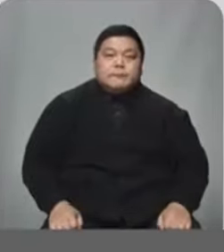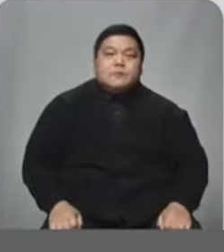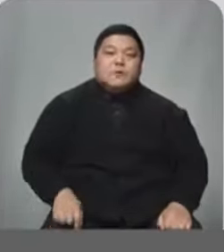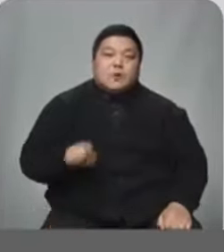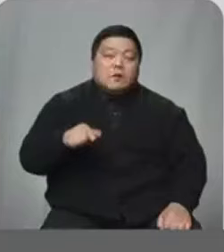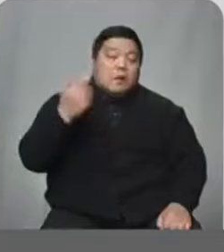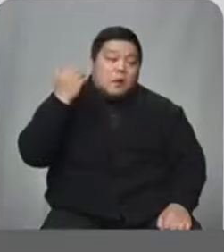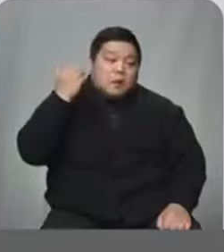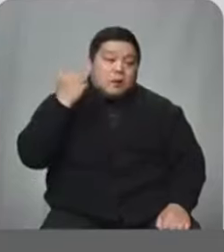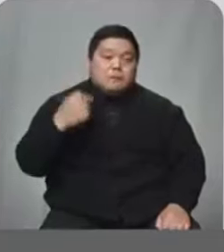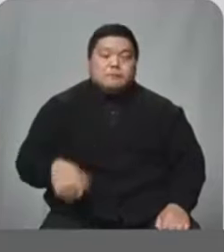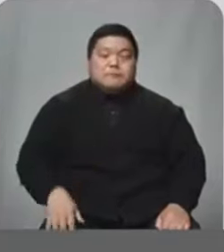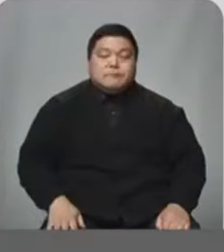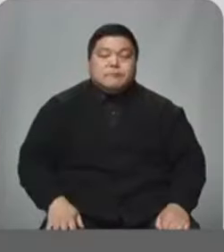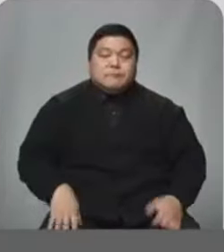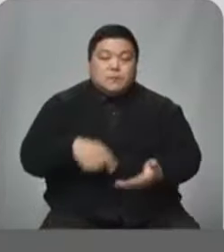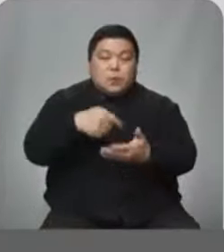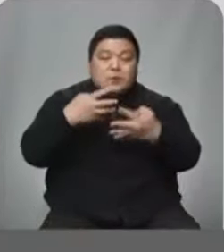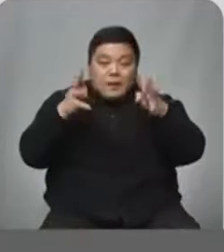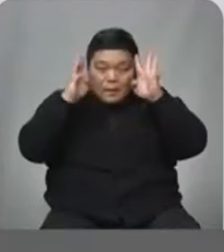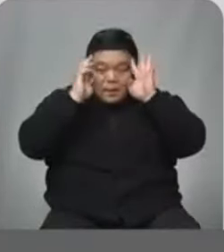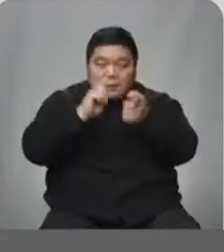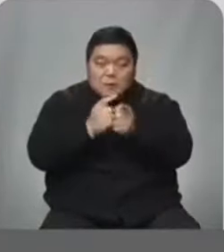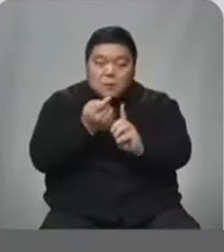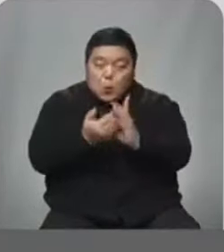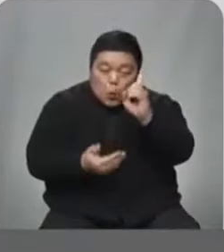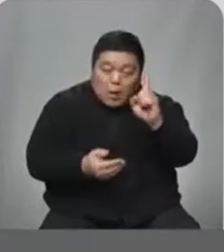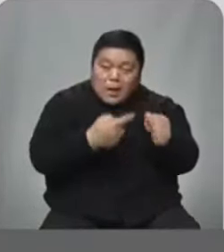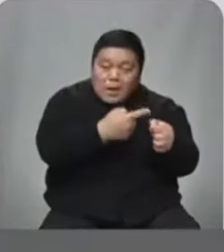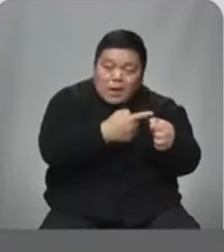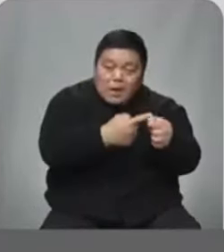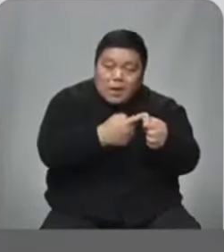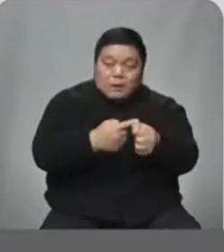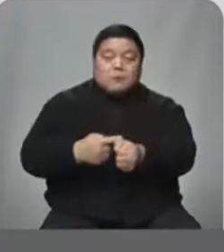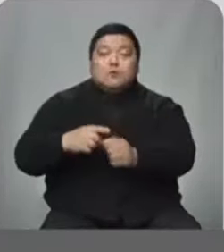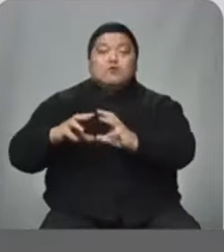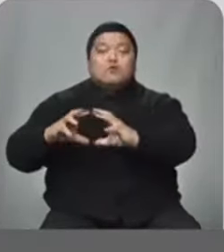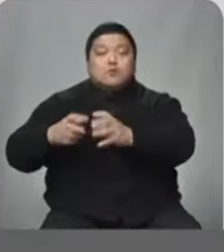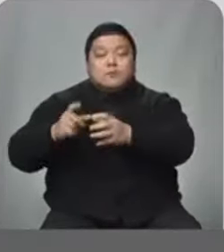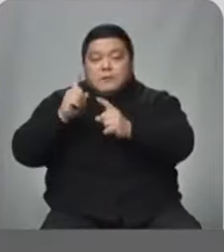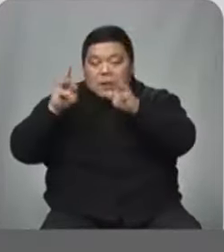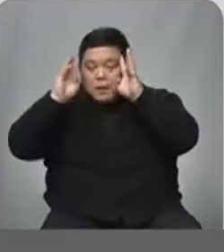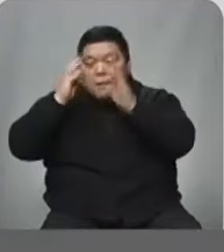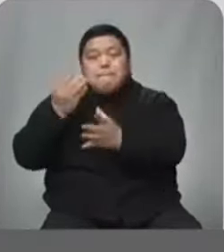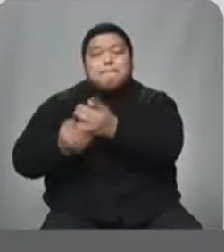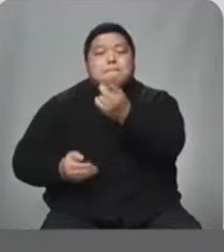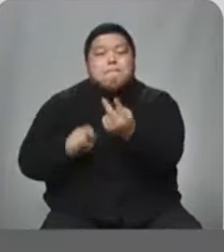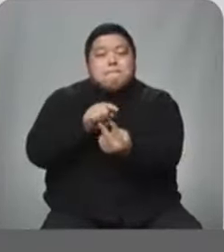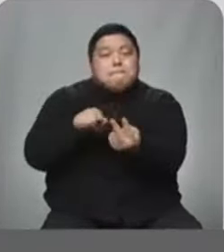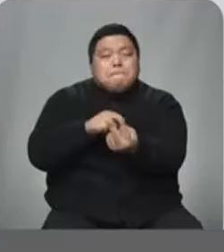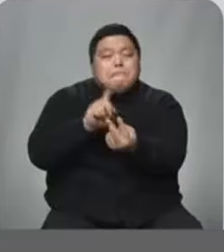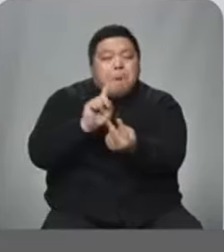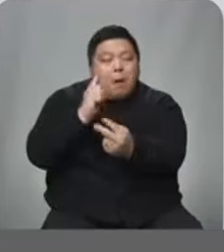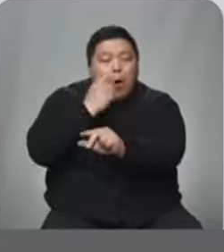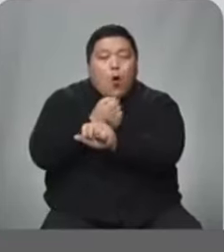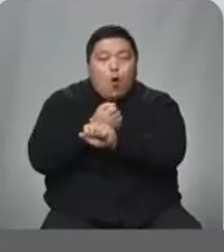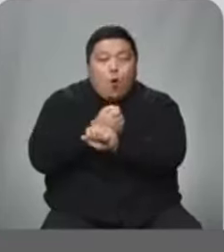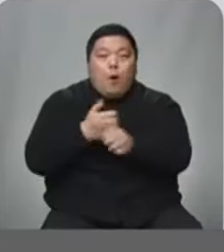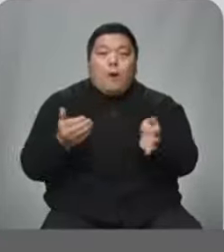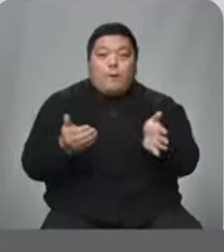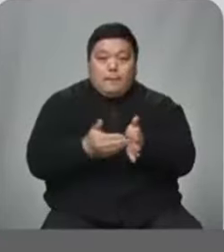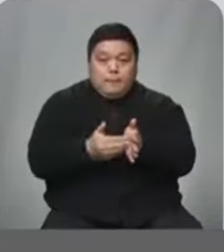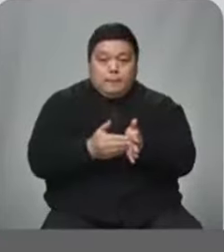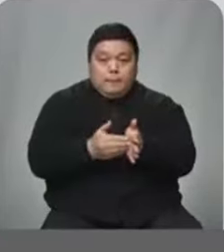춘천교대 대학교 관 통합과 거점 국립대학교 관 통합 등을 살펴보는 교원 양선 체제 개편 관련 연구를